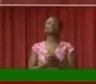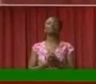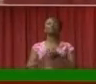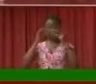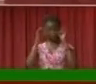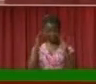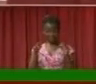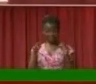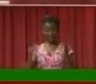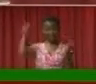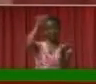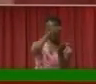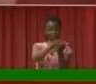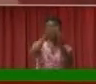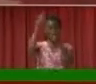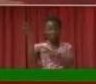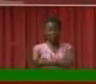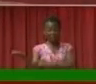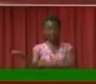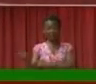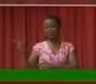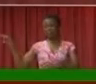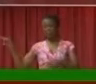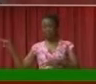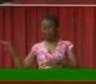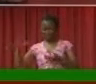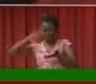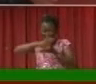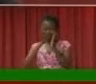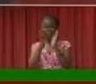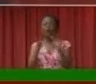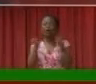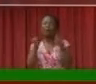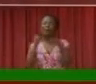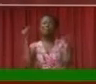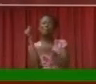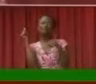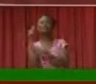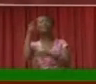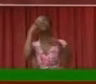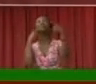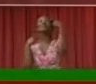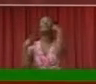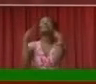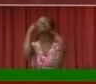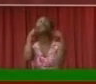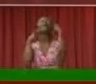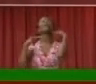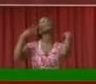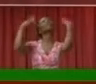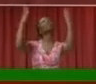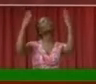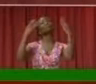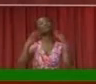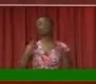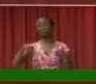Mais ce matin, j'étais comme quelqu'un qui pleurait devant le Seigneur. J'ai dit, Seigneur, que se passe-t-il? Comment ça va commencer